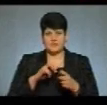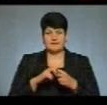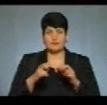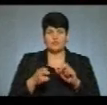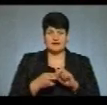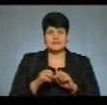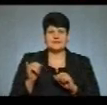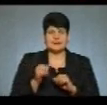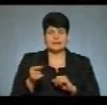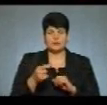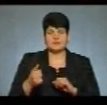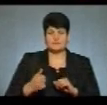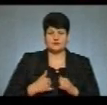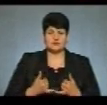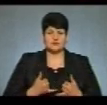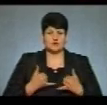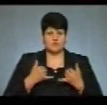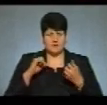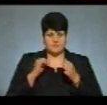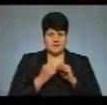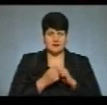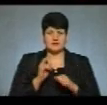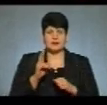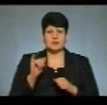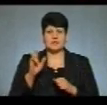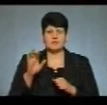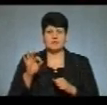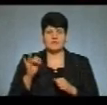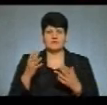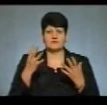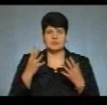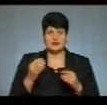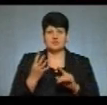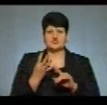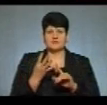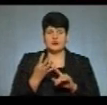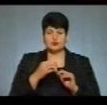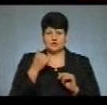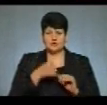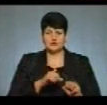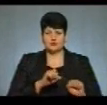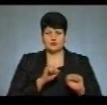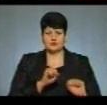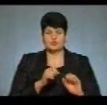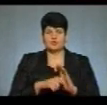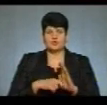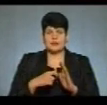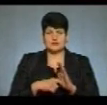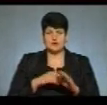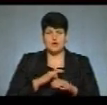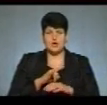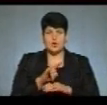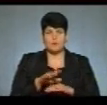Івано-Франківські і тернопільські військові вшанували пам'ять кіборгів виступом оркестру у день 4-ї річниці оборони Донецького аеропорту.